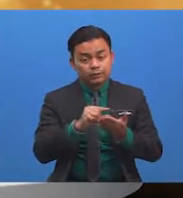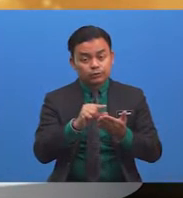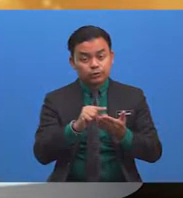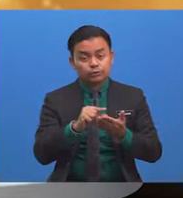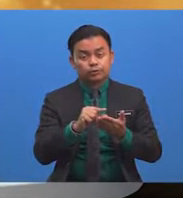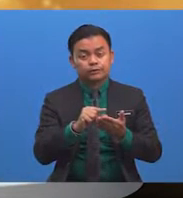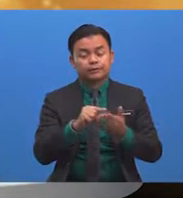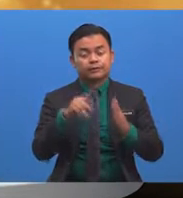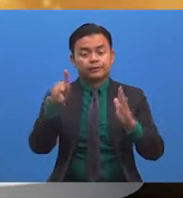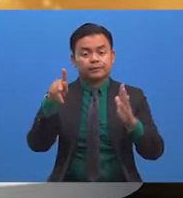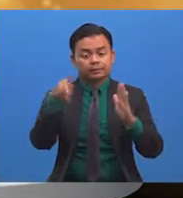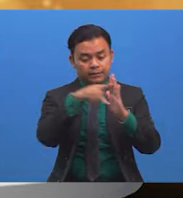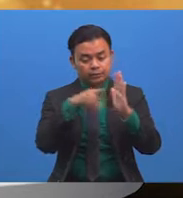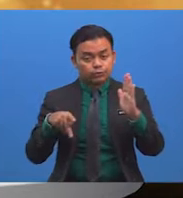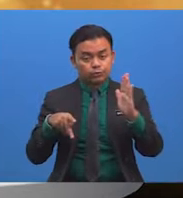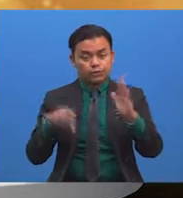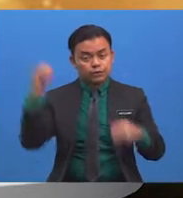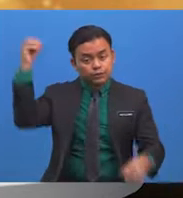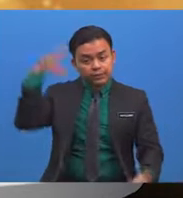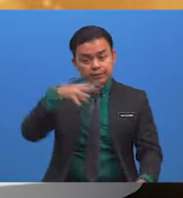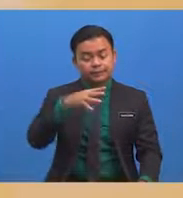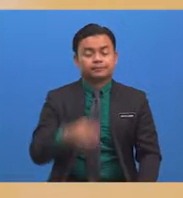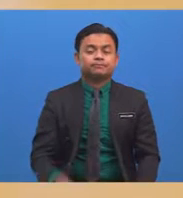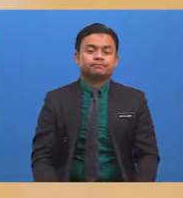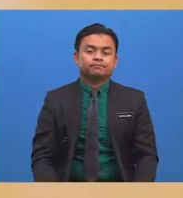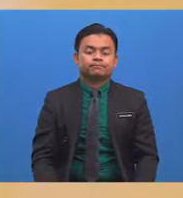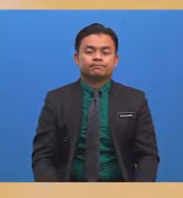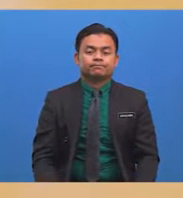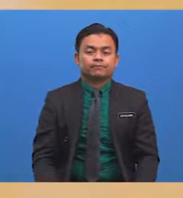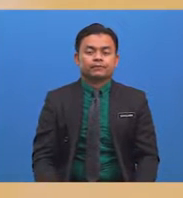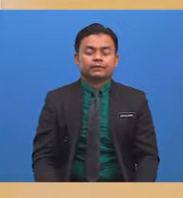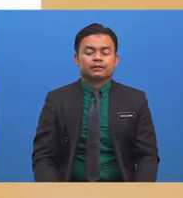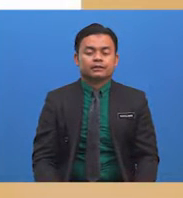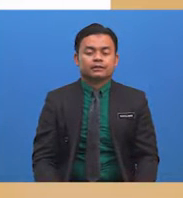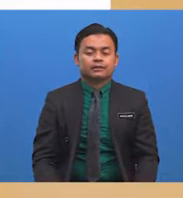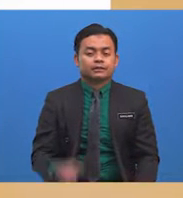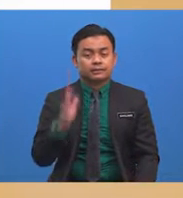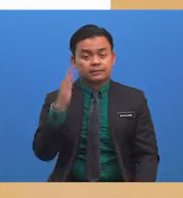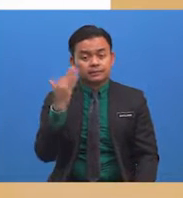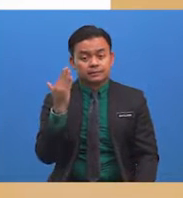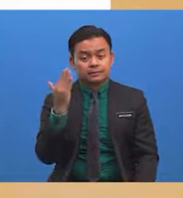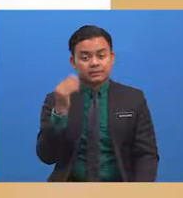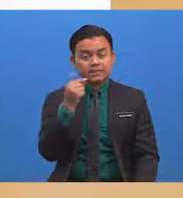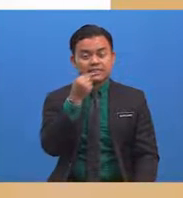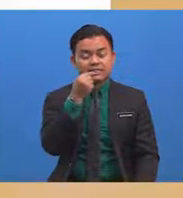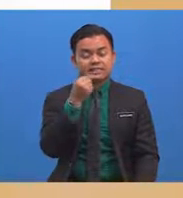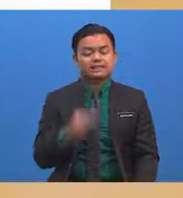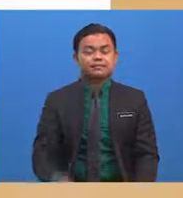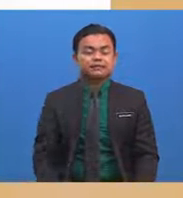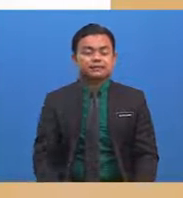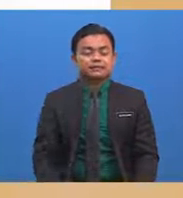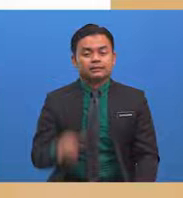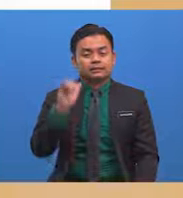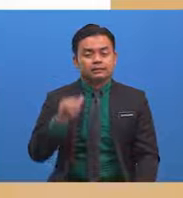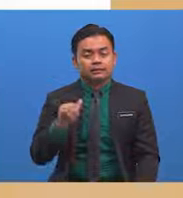cahaya. Antaranya adalah cermin pergigian yang digunakan